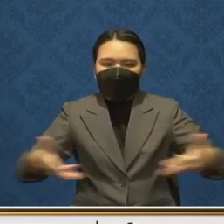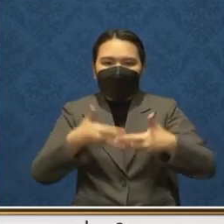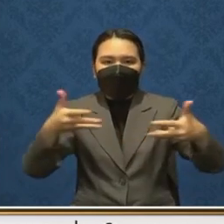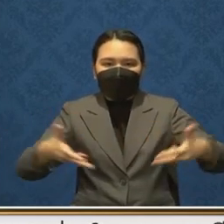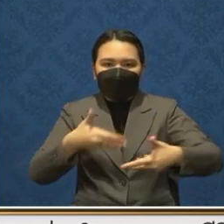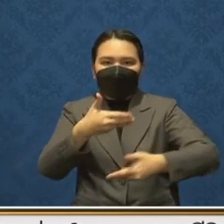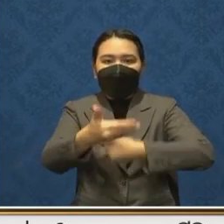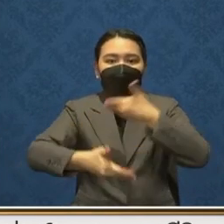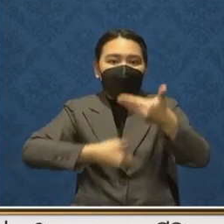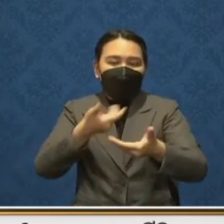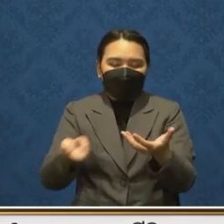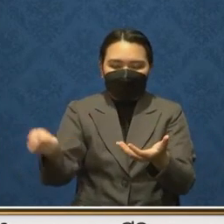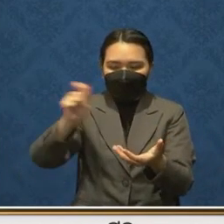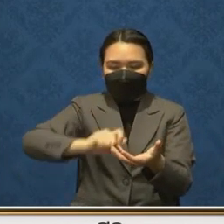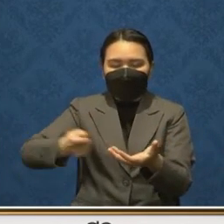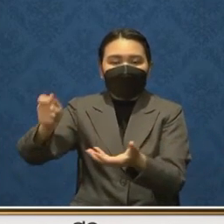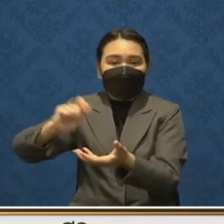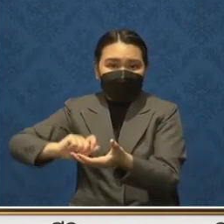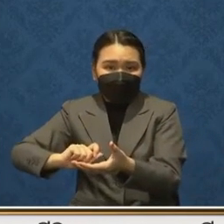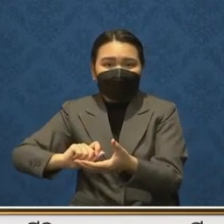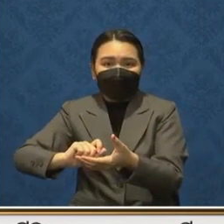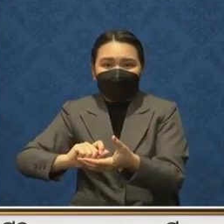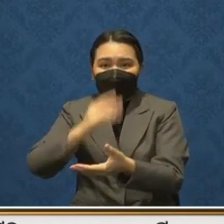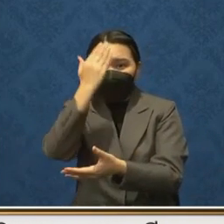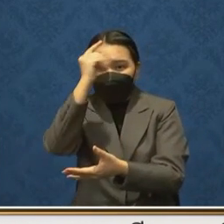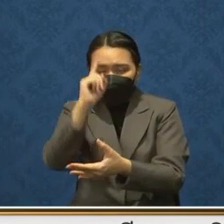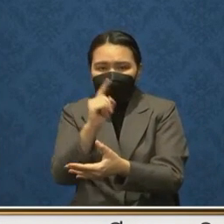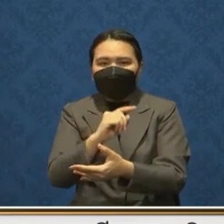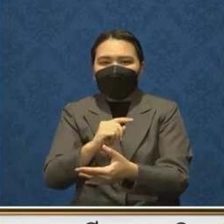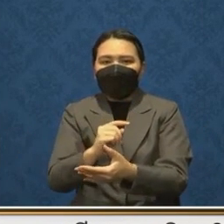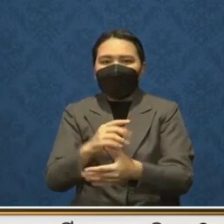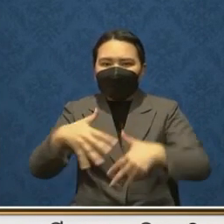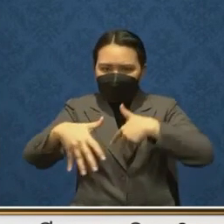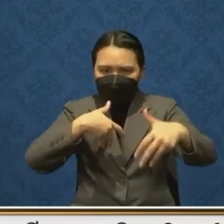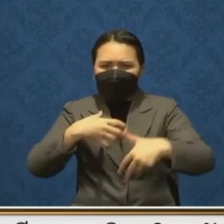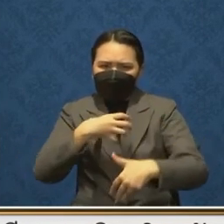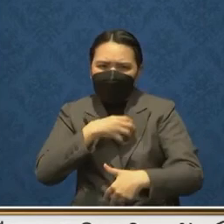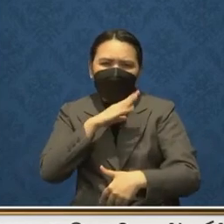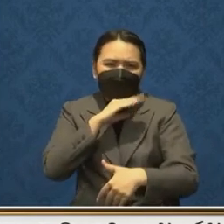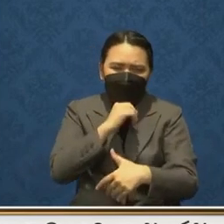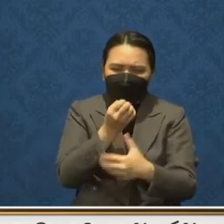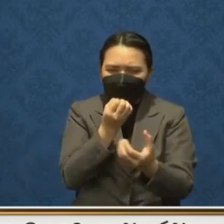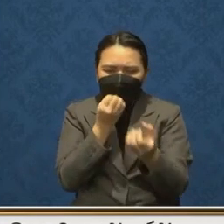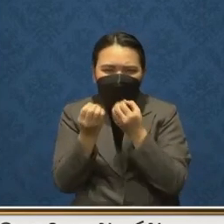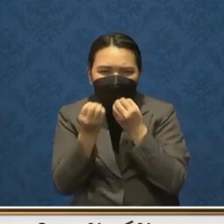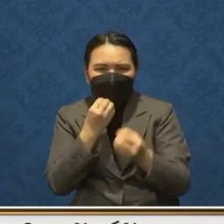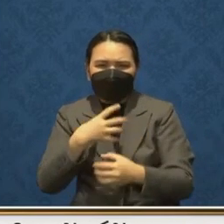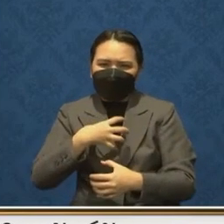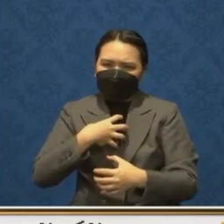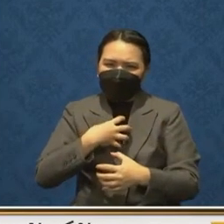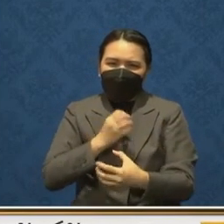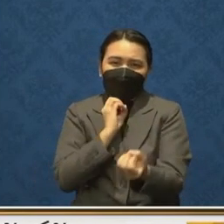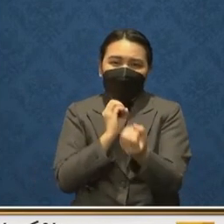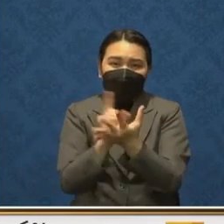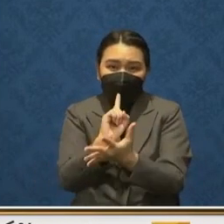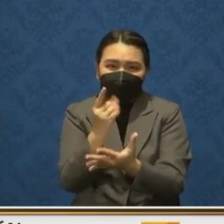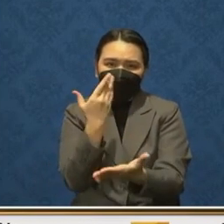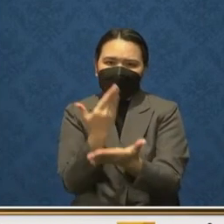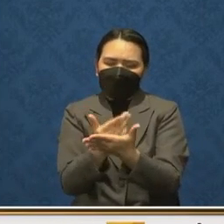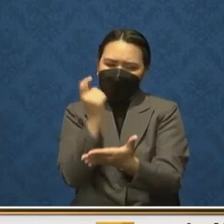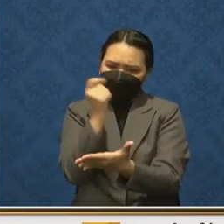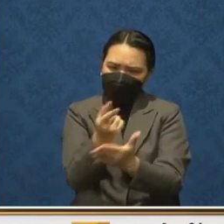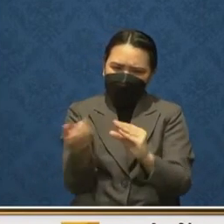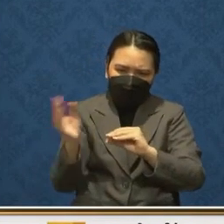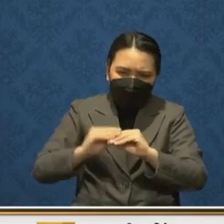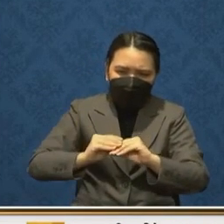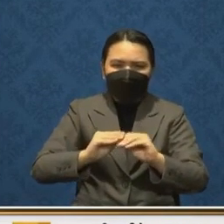ชาชนที่บริโภค มูทั้งประเทศเนี่ยเดือดร้อนค่จะจายเพ่มขึ้น เกือบ 100%ท่านรบพิช